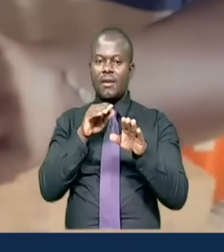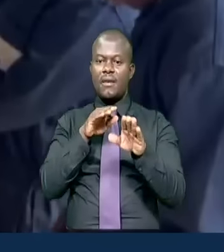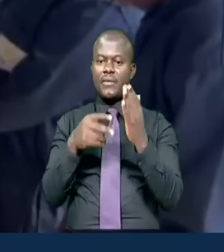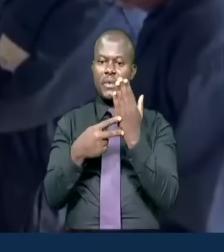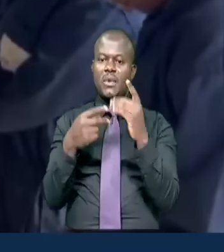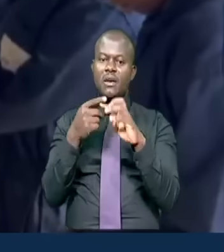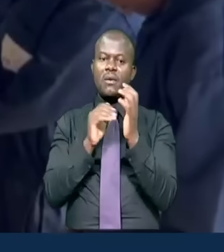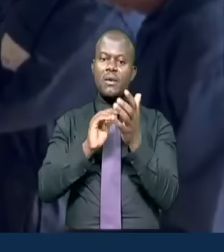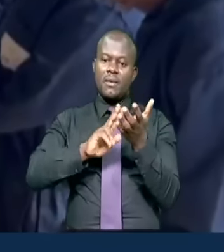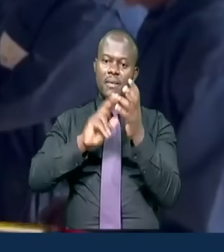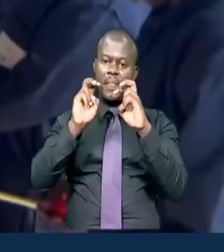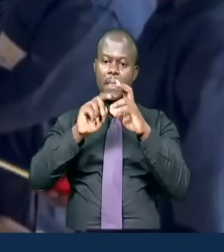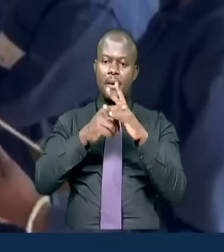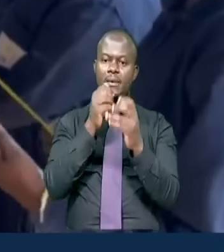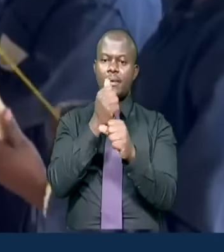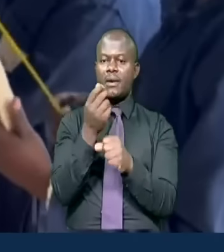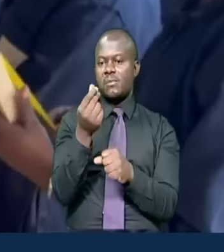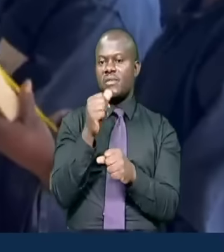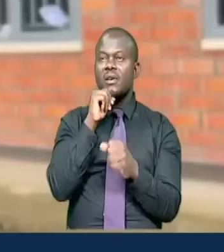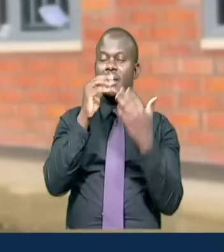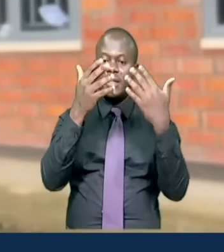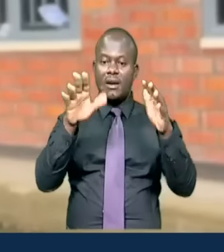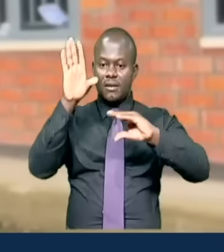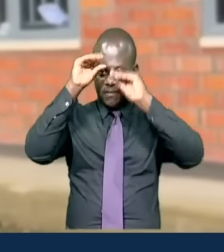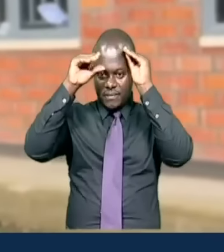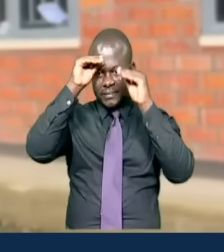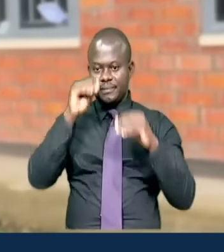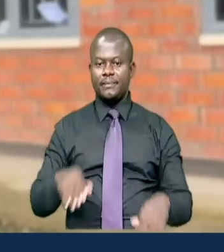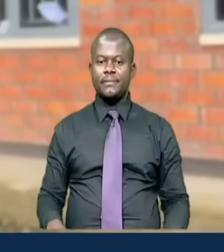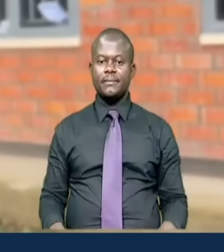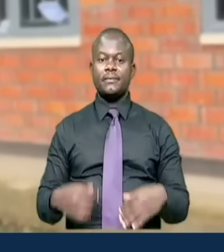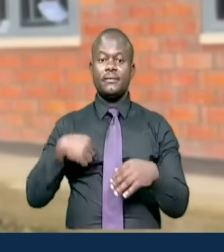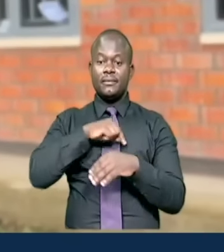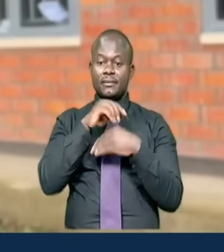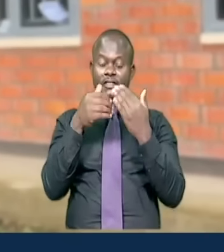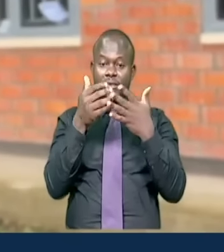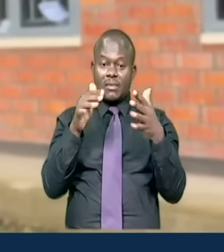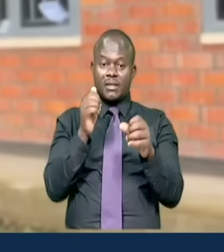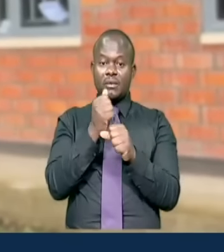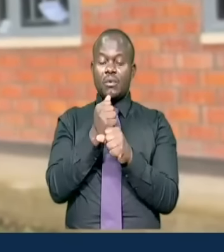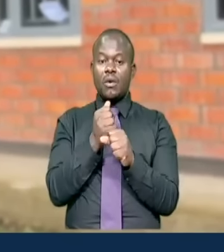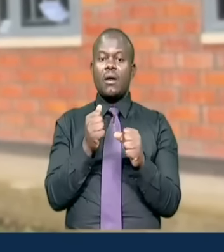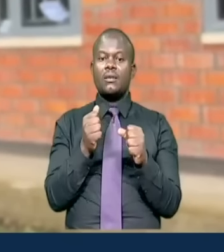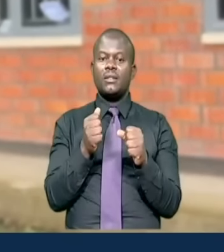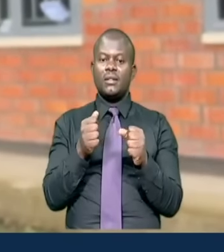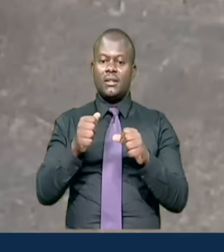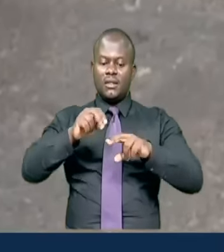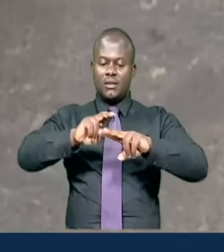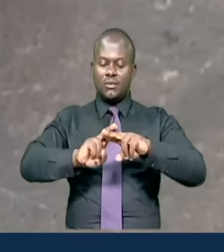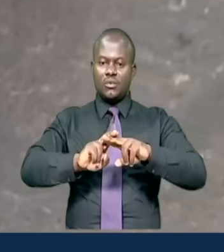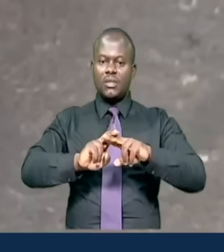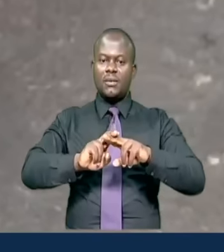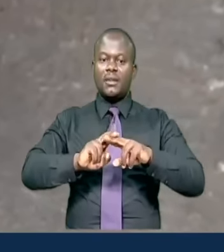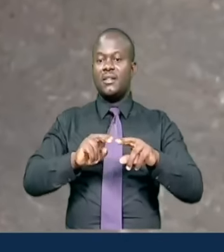bagahamya ko batangiye no gukorera amafaranga batararangiza no kwiga tumaze kumenya gukora udutebe tw'udutaburete ibyuma byose